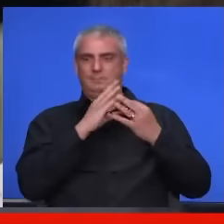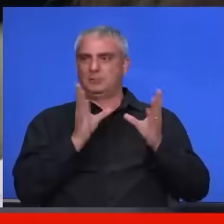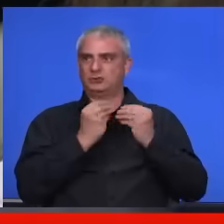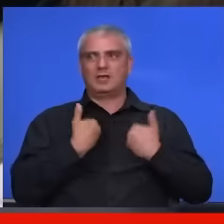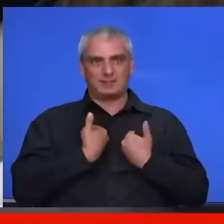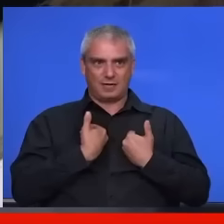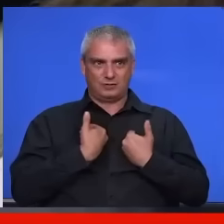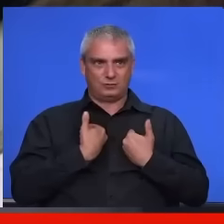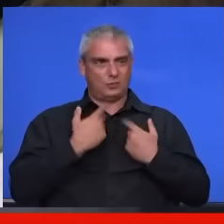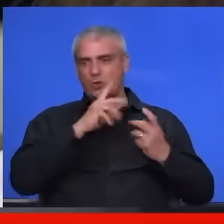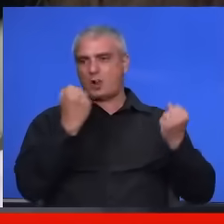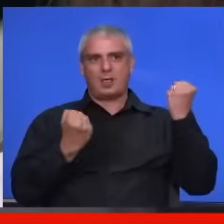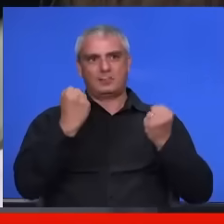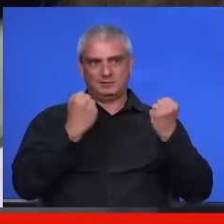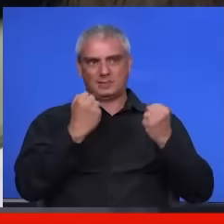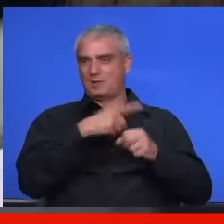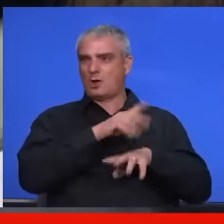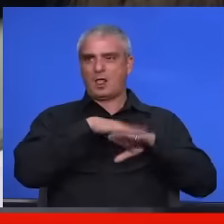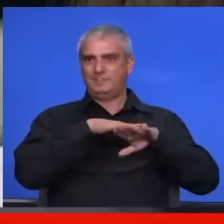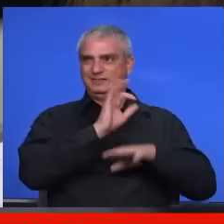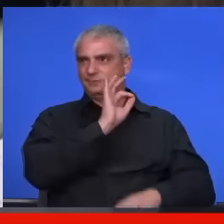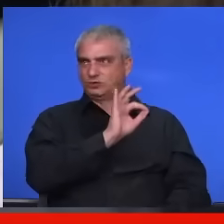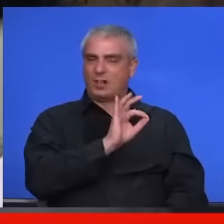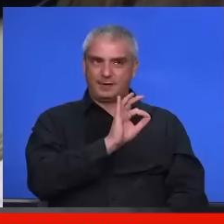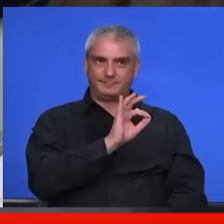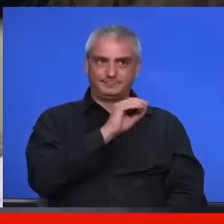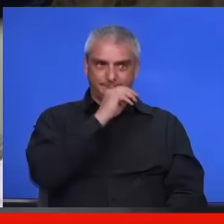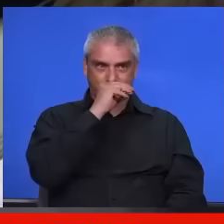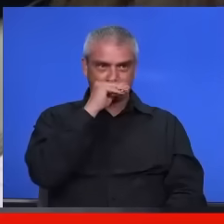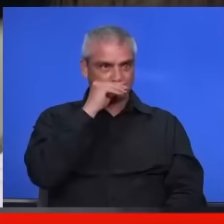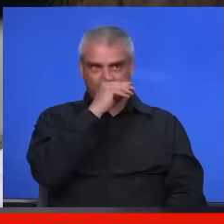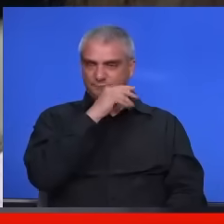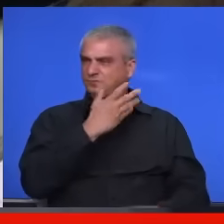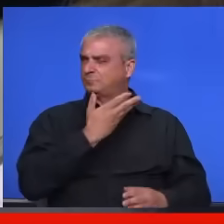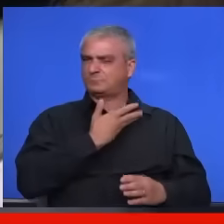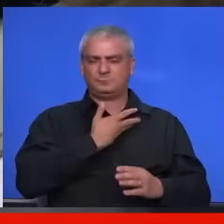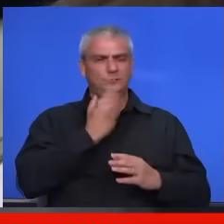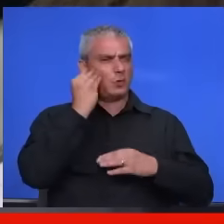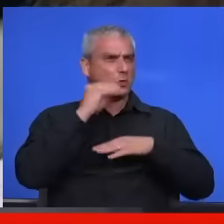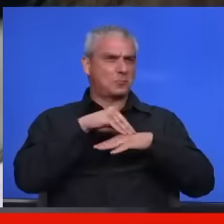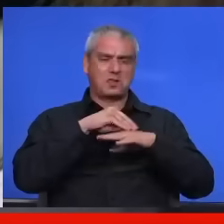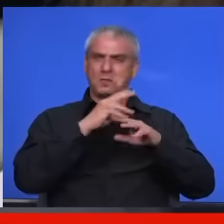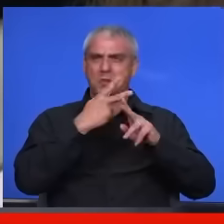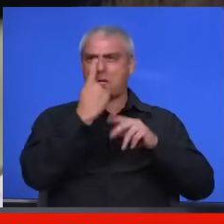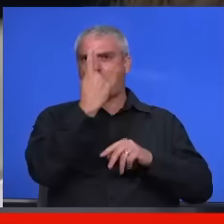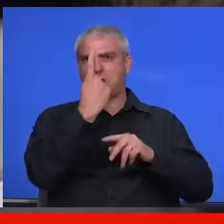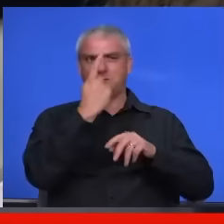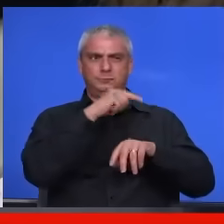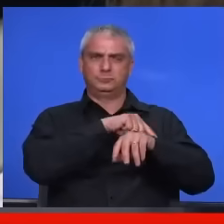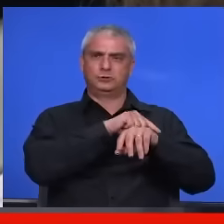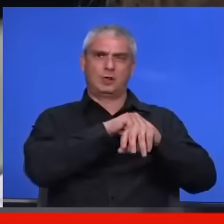בקשר במשך כל הנסיעה, במשך כל המשימה הזאת. לכן קיבלנו ממנו רק הודעה אחת